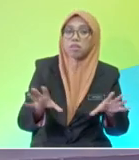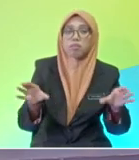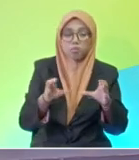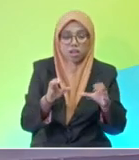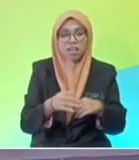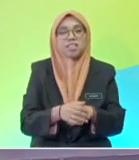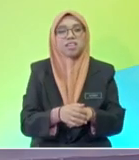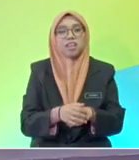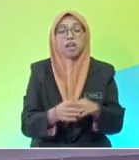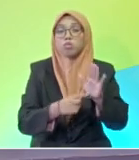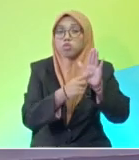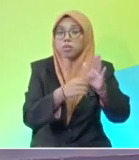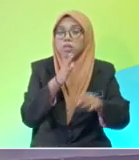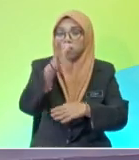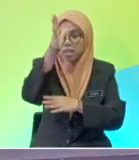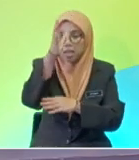gila